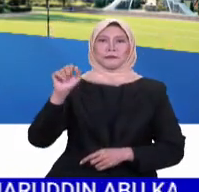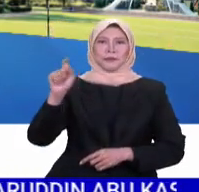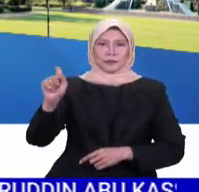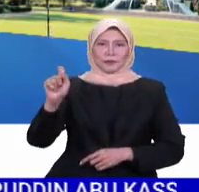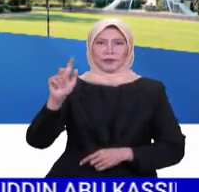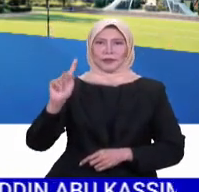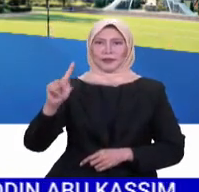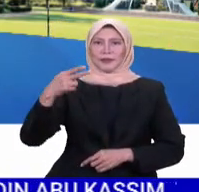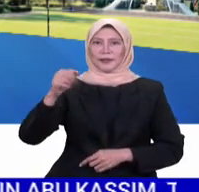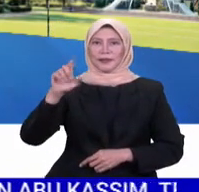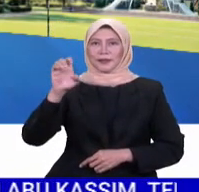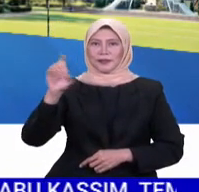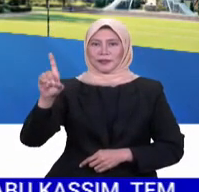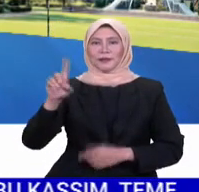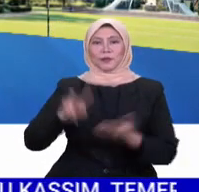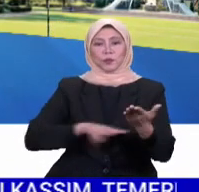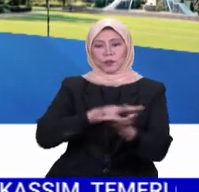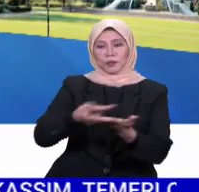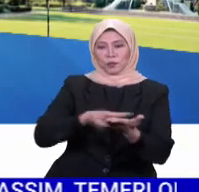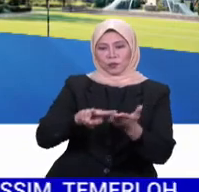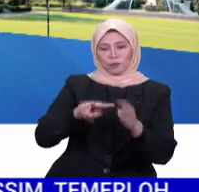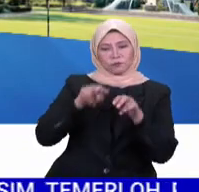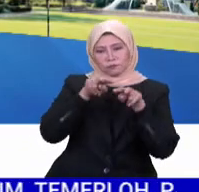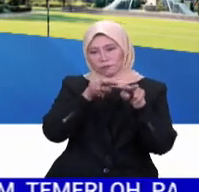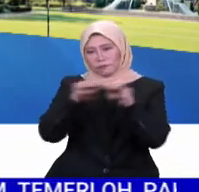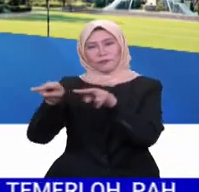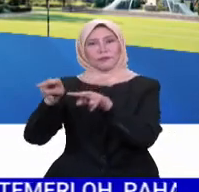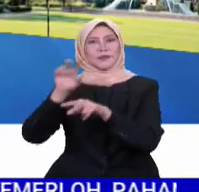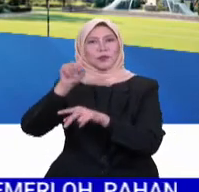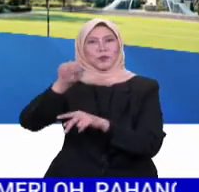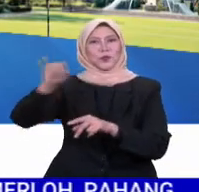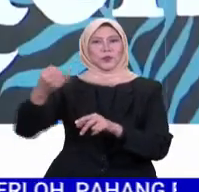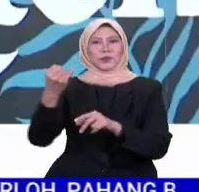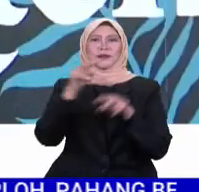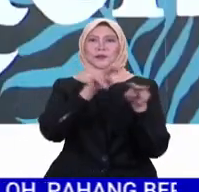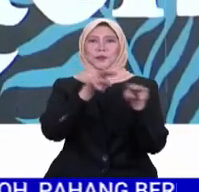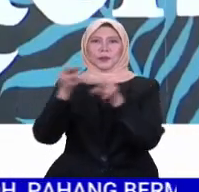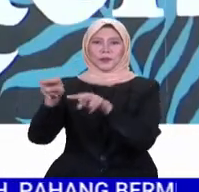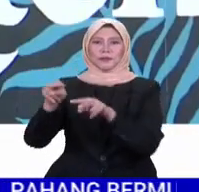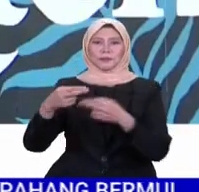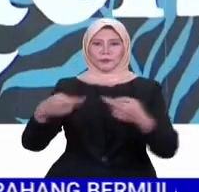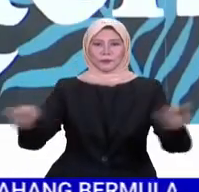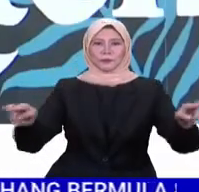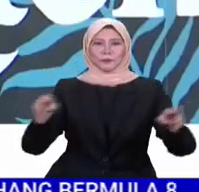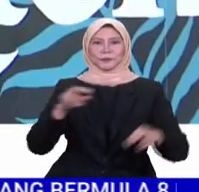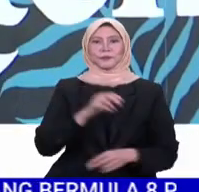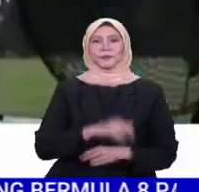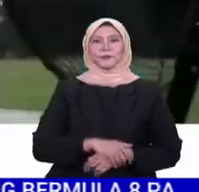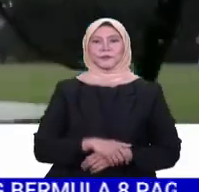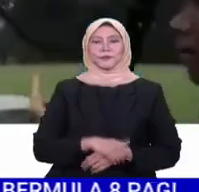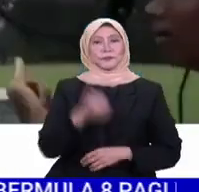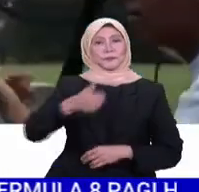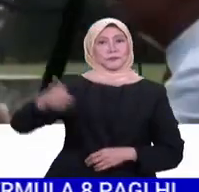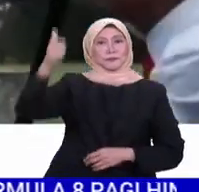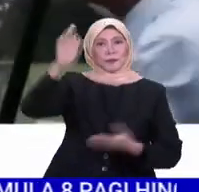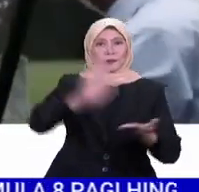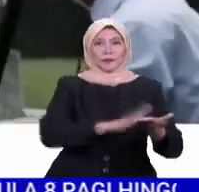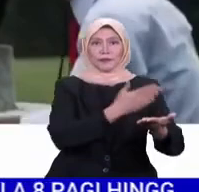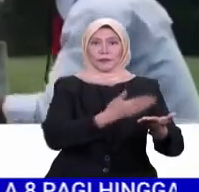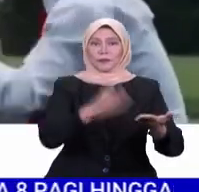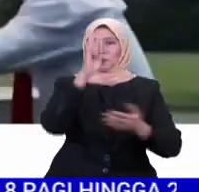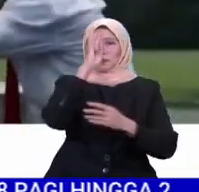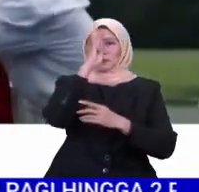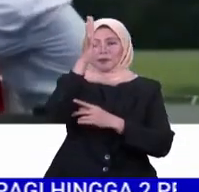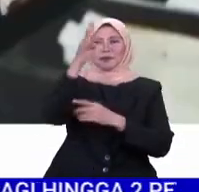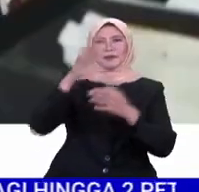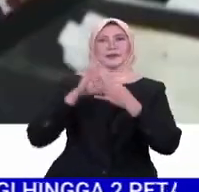video tersebut meraih hampir sejuta tontonan sejak dilancarkan menurut pengetahuannya Zaini Abdullah lagu tersebut diciptakan